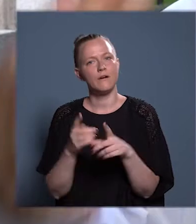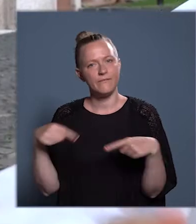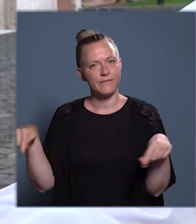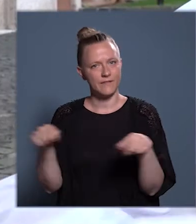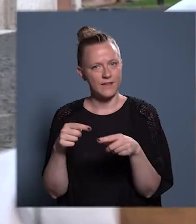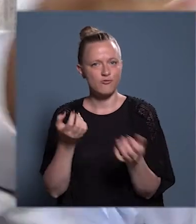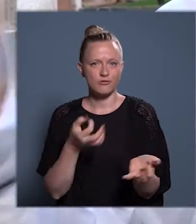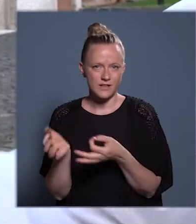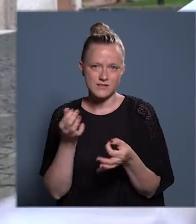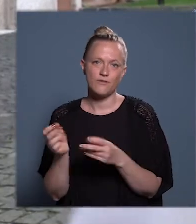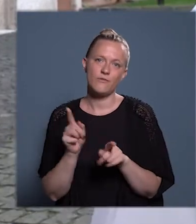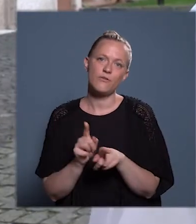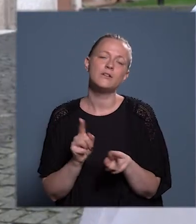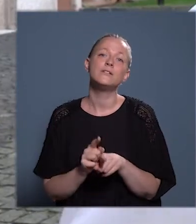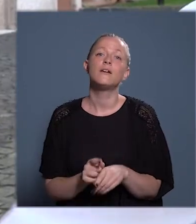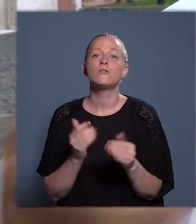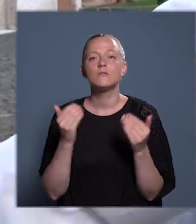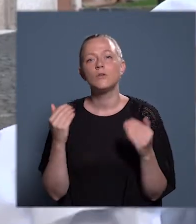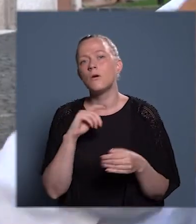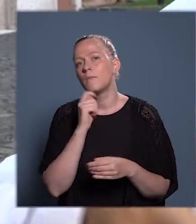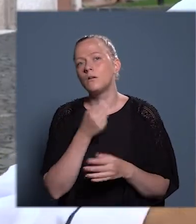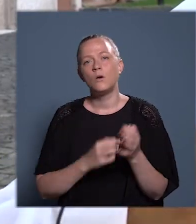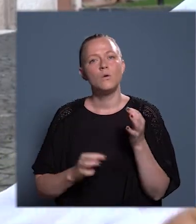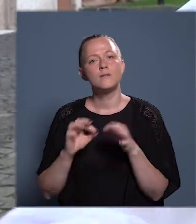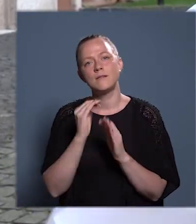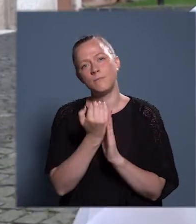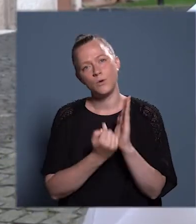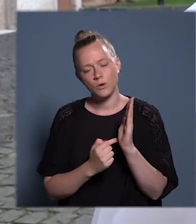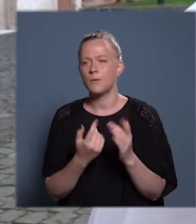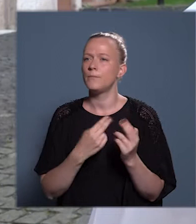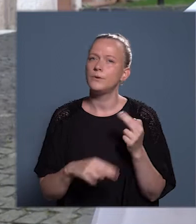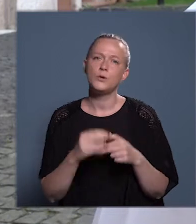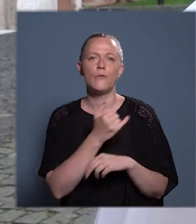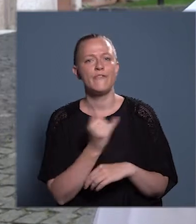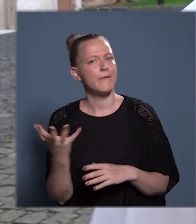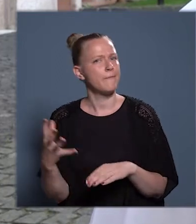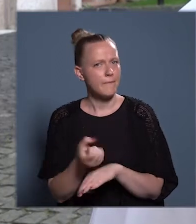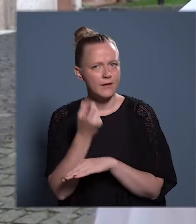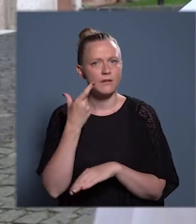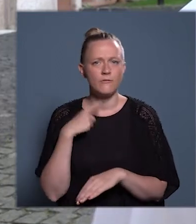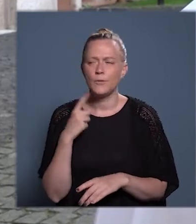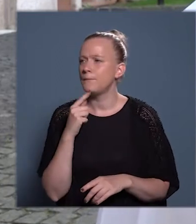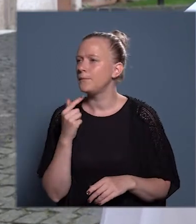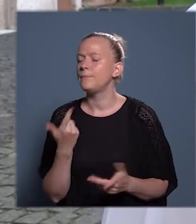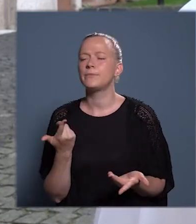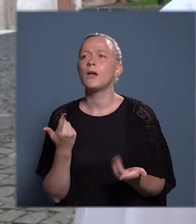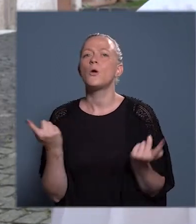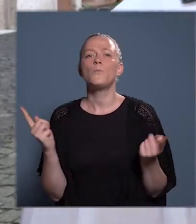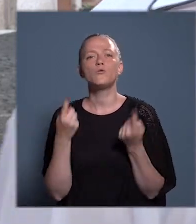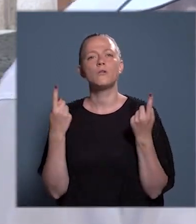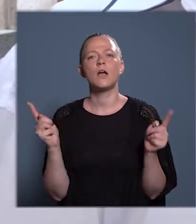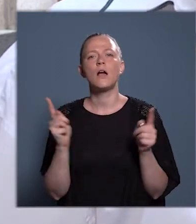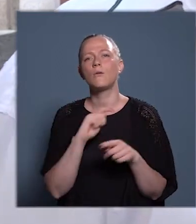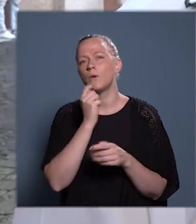Köszöntő Magyarország program, amiben benne vagyunk. Több éven keresztül megnyertük ezt a Muzsikáló Magyarország